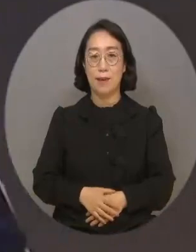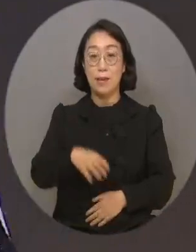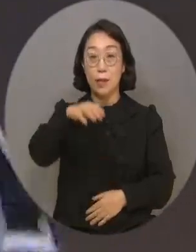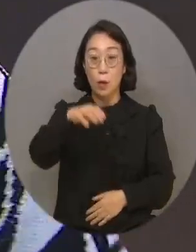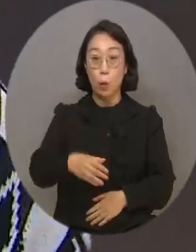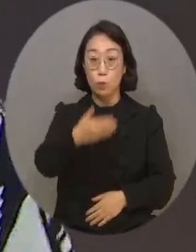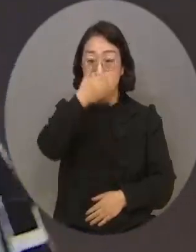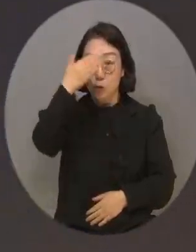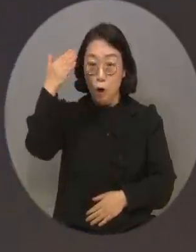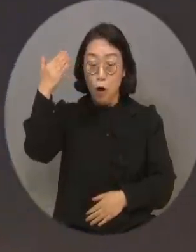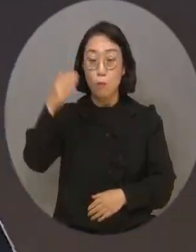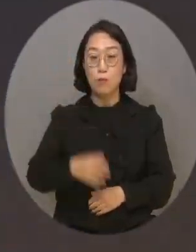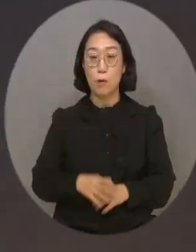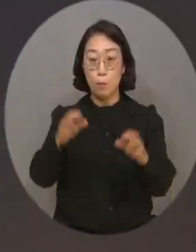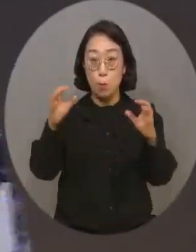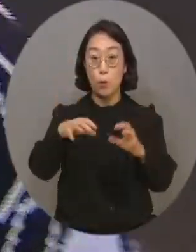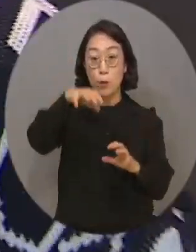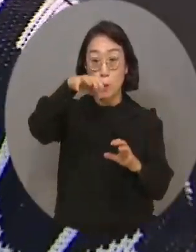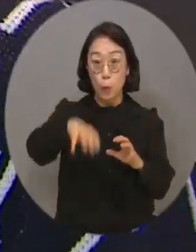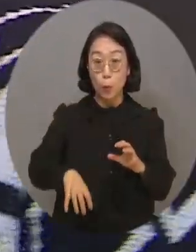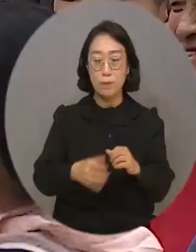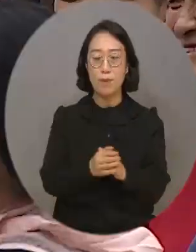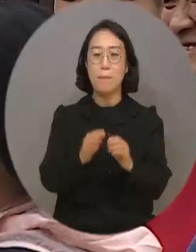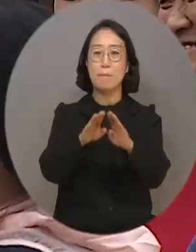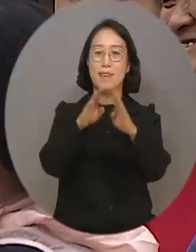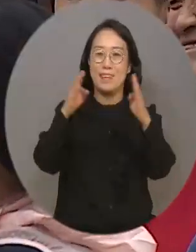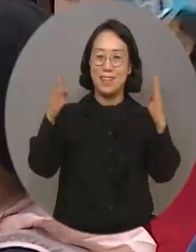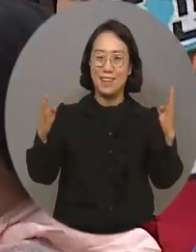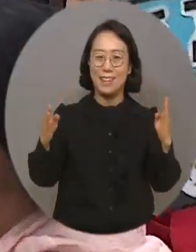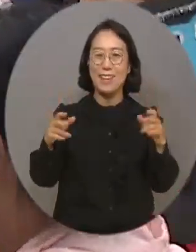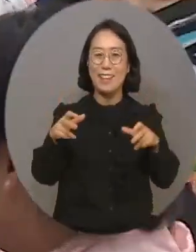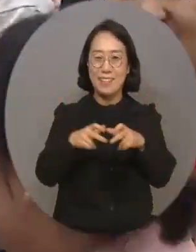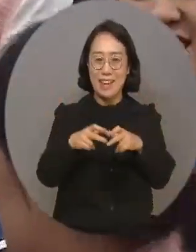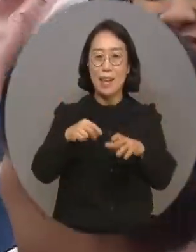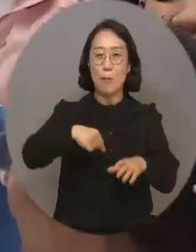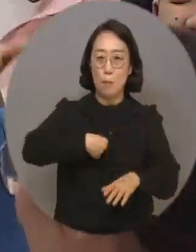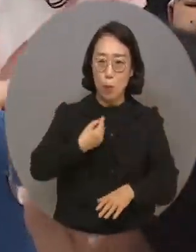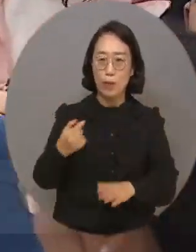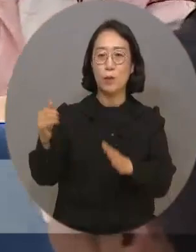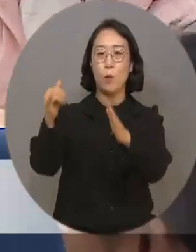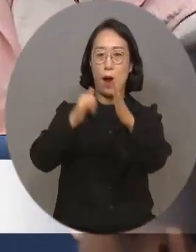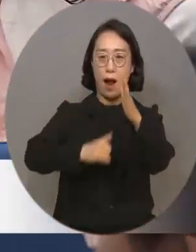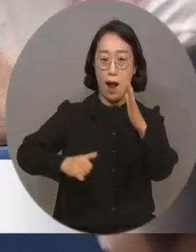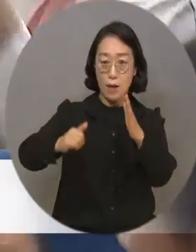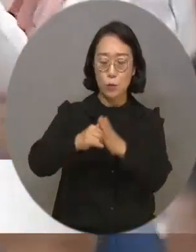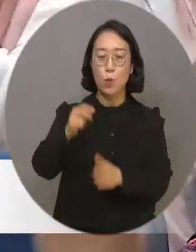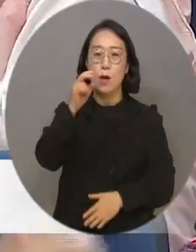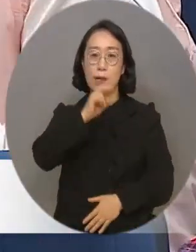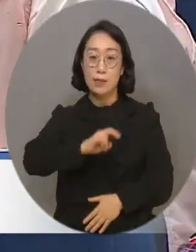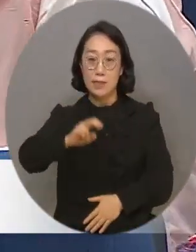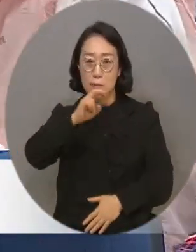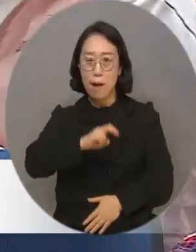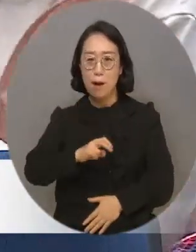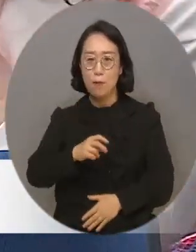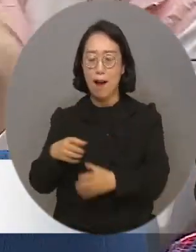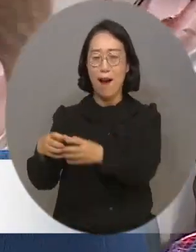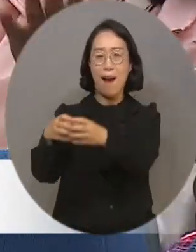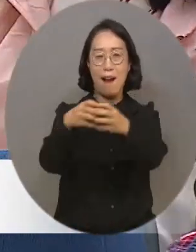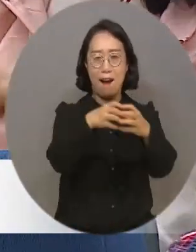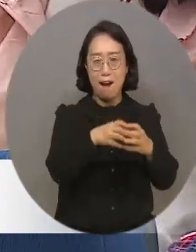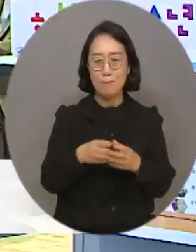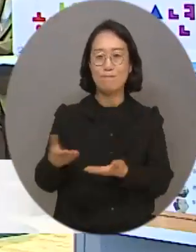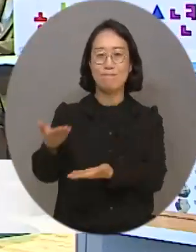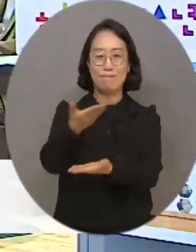청소년 수련관에서 열린 올해 행사에는 많은 장애인 당사자와 가족들이 음악을 통해 하나 되는 시간을